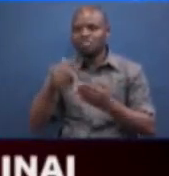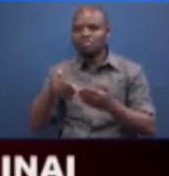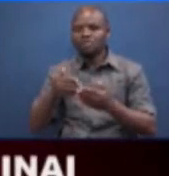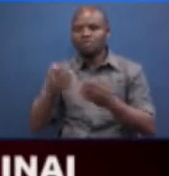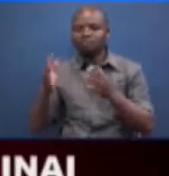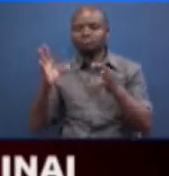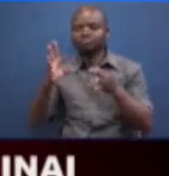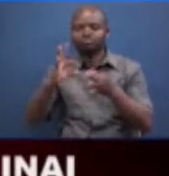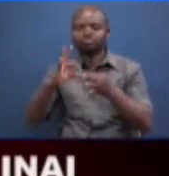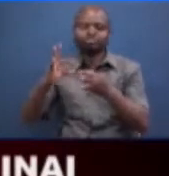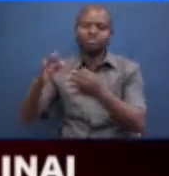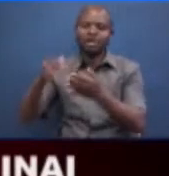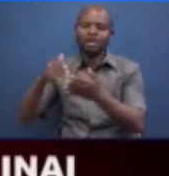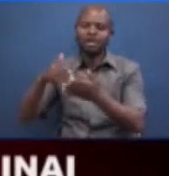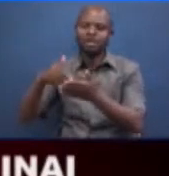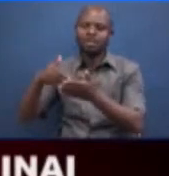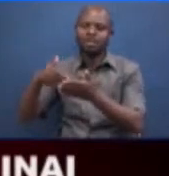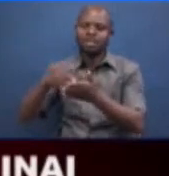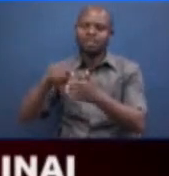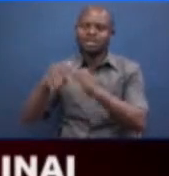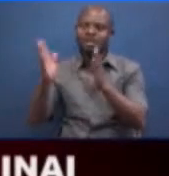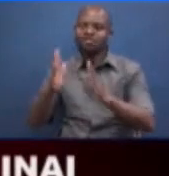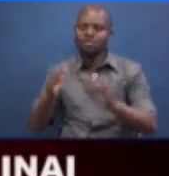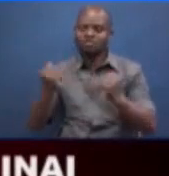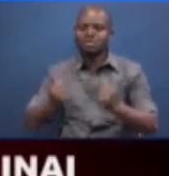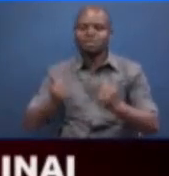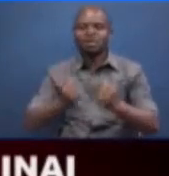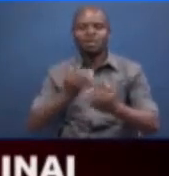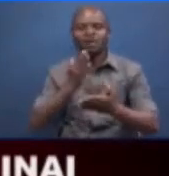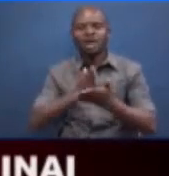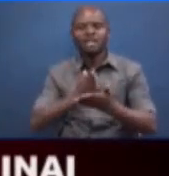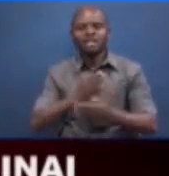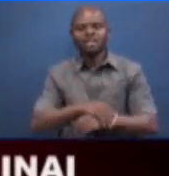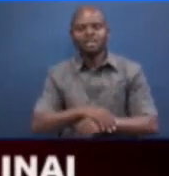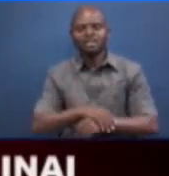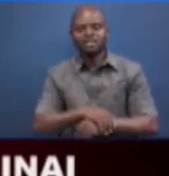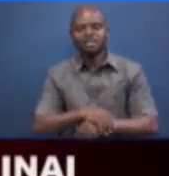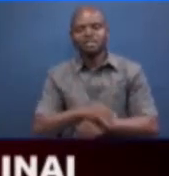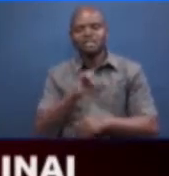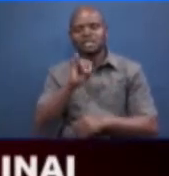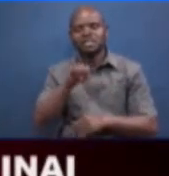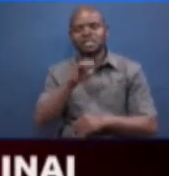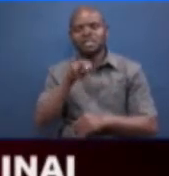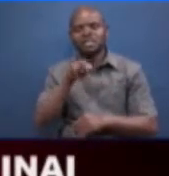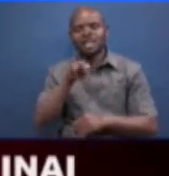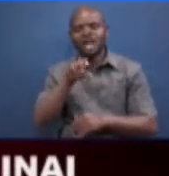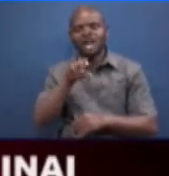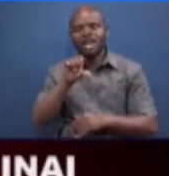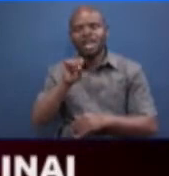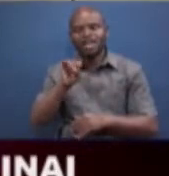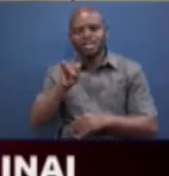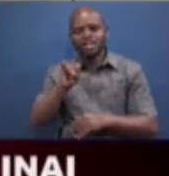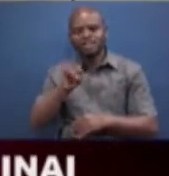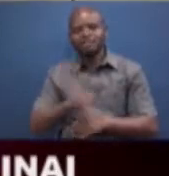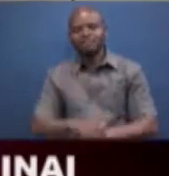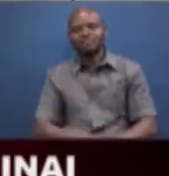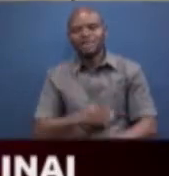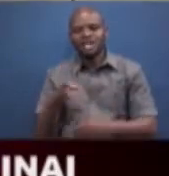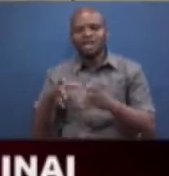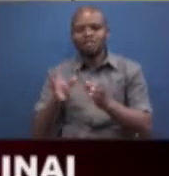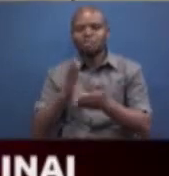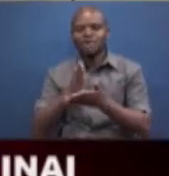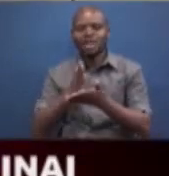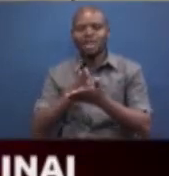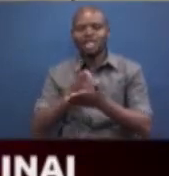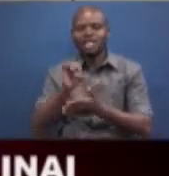kwa mnyororo wa udhaifu katika mfumo mzima wa haki jinai. Kuzungumza mara baada ya kukabidhiwa ripoti ya Tume ya Haki